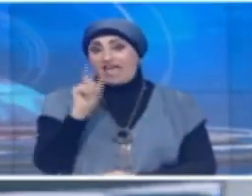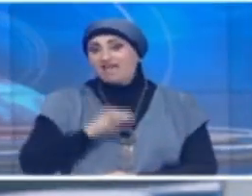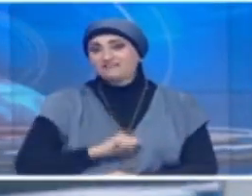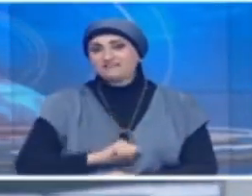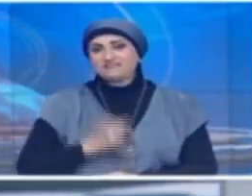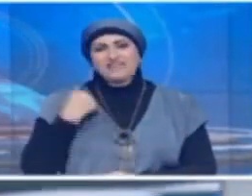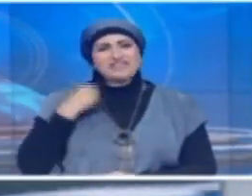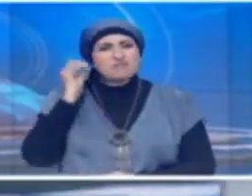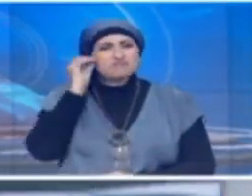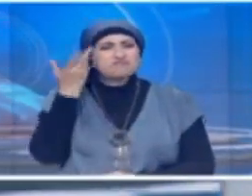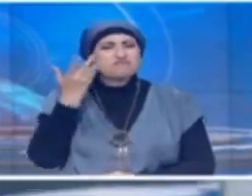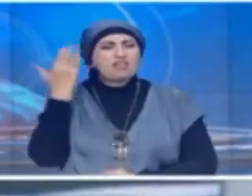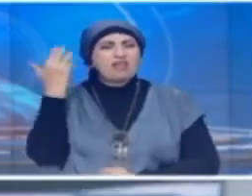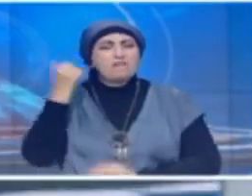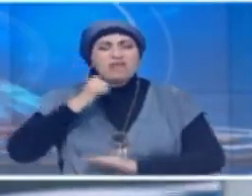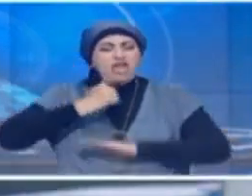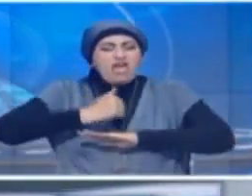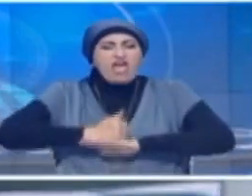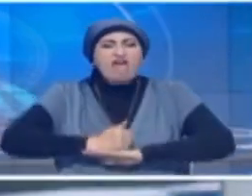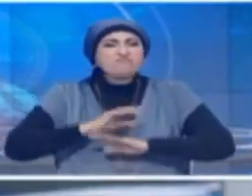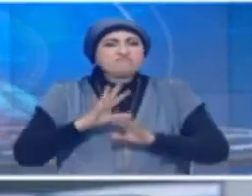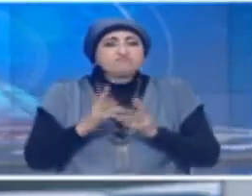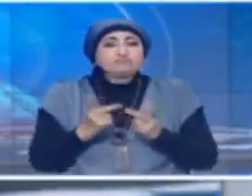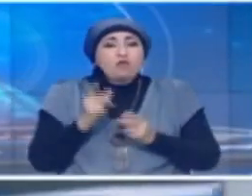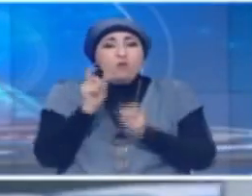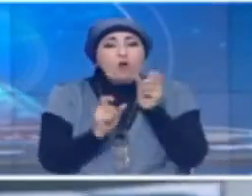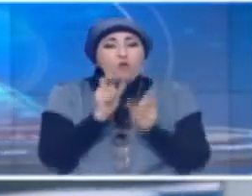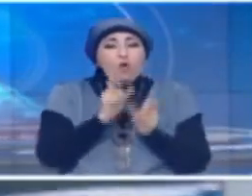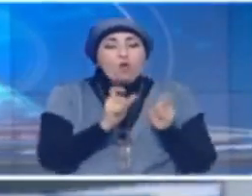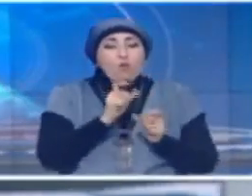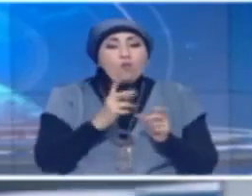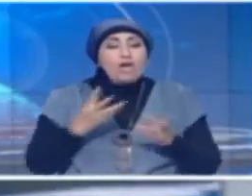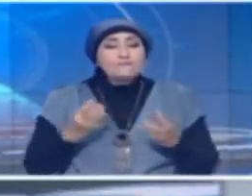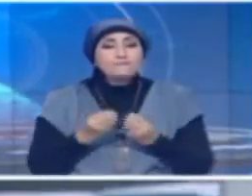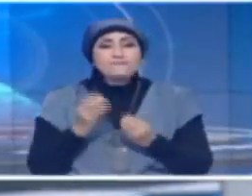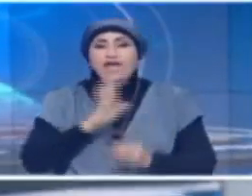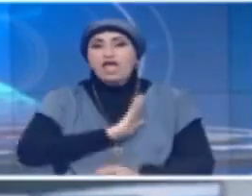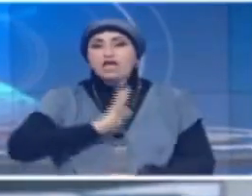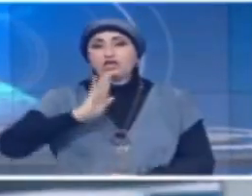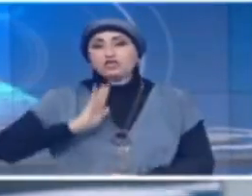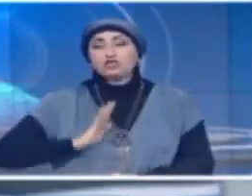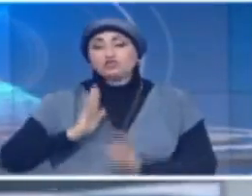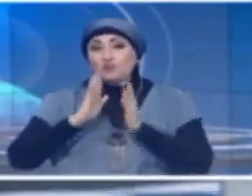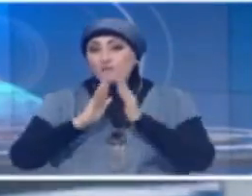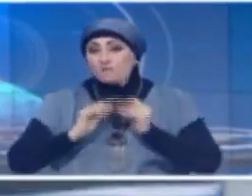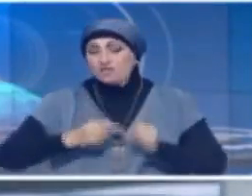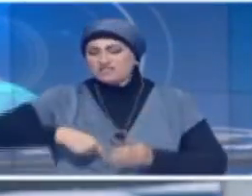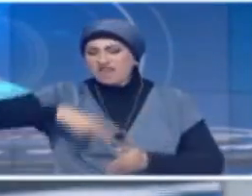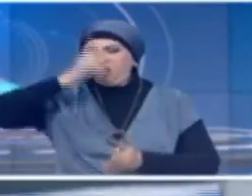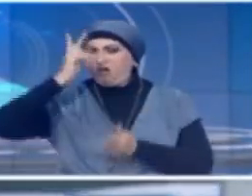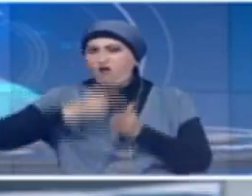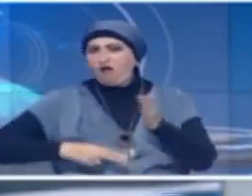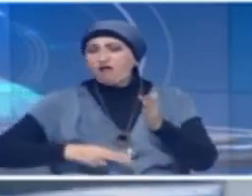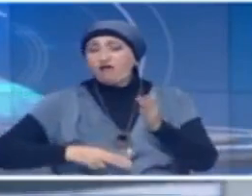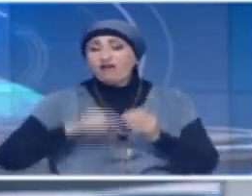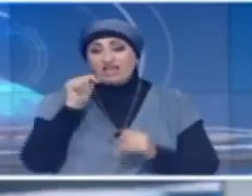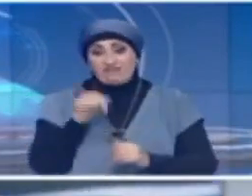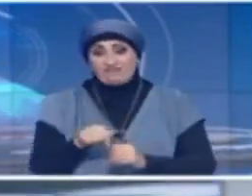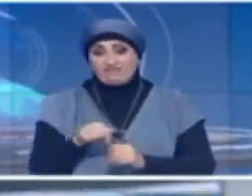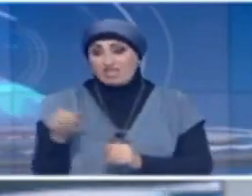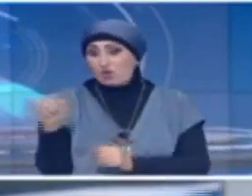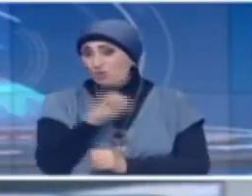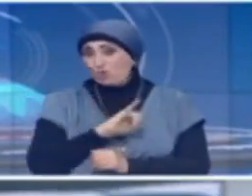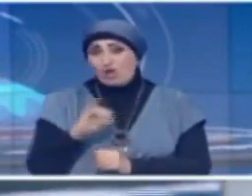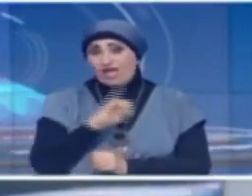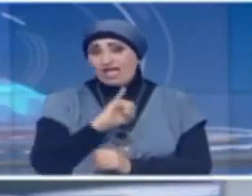على ما ارتكز ساسة ونشطاء هذا اليوم مع القوات المسلحة في اتخاذ هذا القرار، هذا القرار المصيري